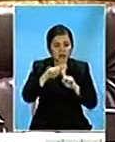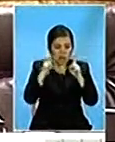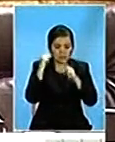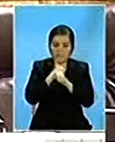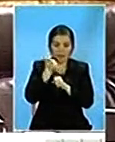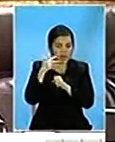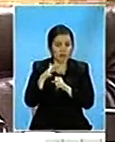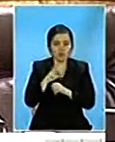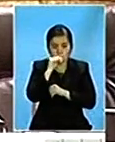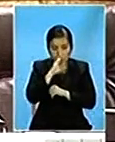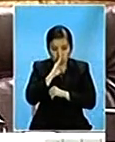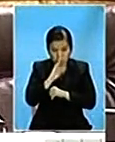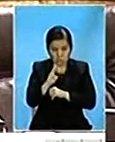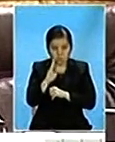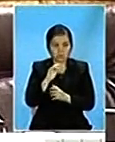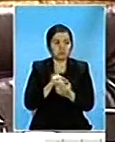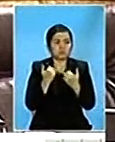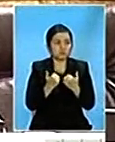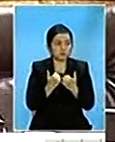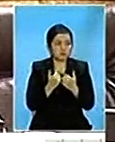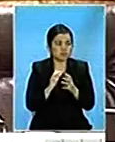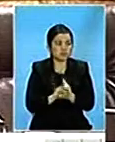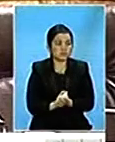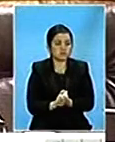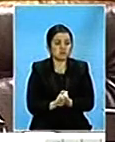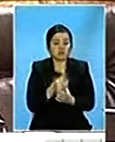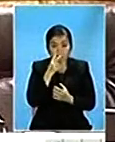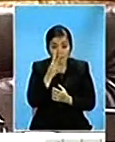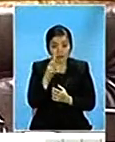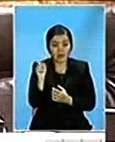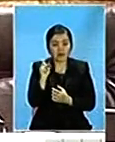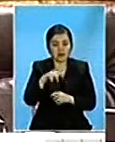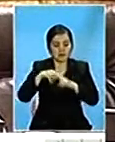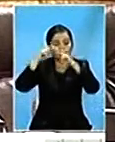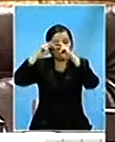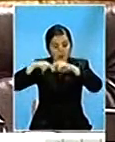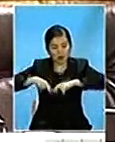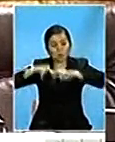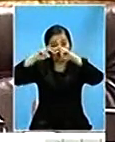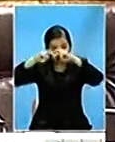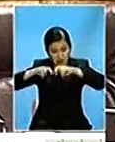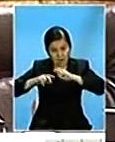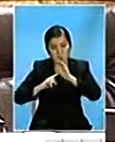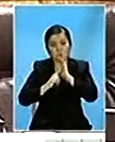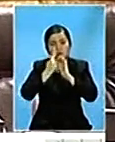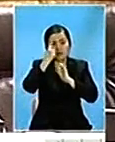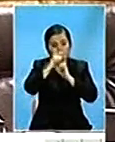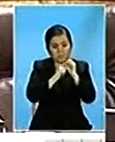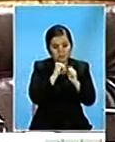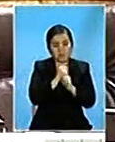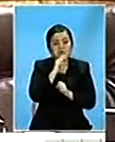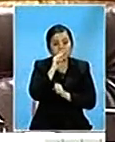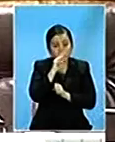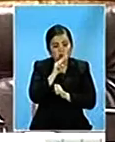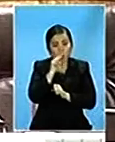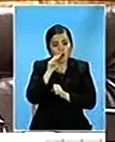รียนกันตรงไปตรงมาอย่างนี้ว่าสิ่งที่ผมท่านจะต้องเห็นก็คือ1การศึกษาตรงนี้ต้องเริ่มเกิดขึ้นในปี2556